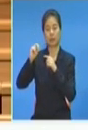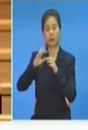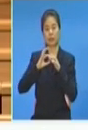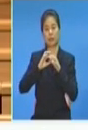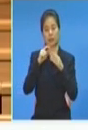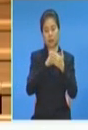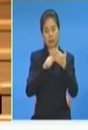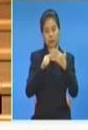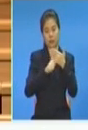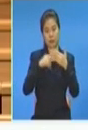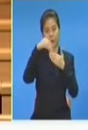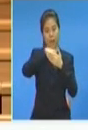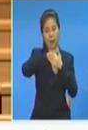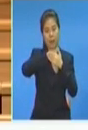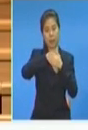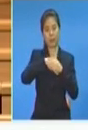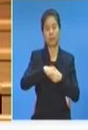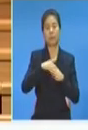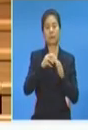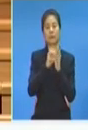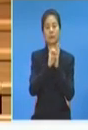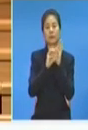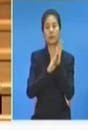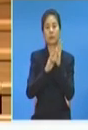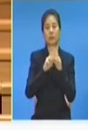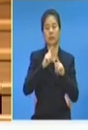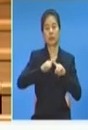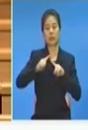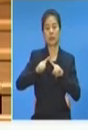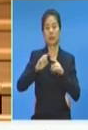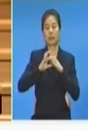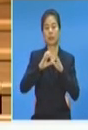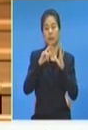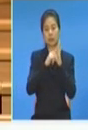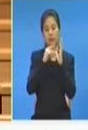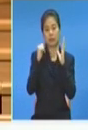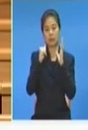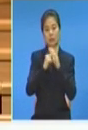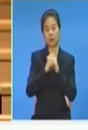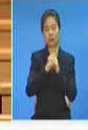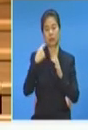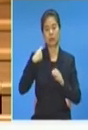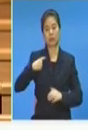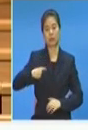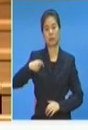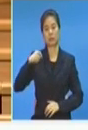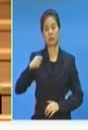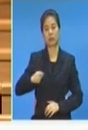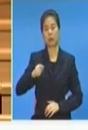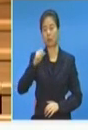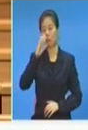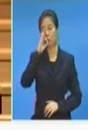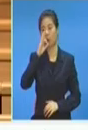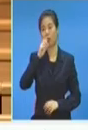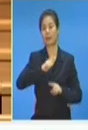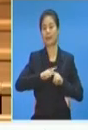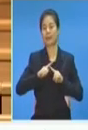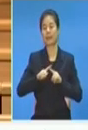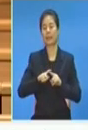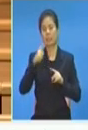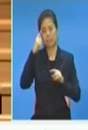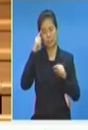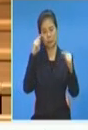ในชั้นเป็นสำนวนวินัยหรือคดีอาญาที่สู้กันในศาลก็ตามเนี่ยคงมุ่งเฉพาะพยานบุคคลต่อไปนี้ไม่ได้